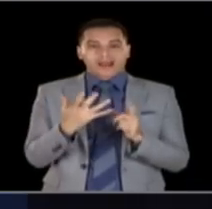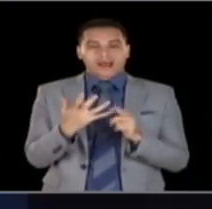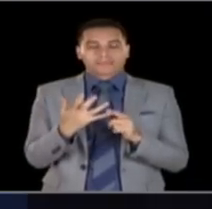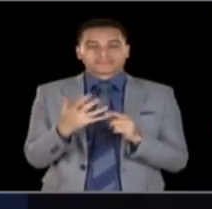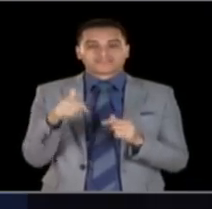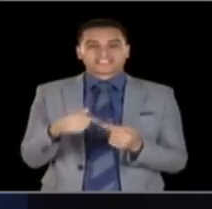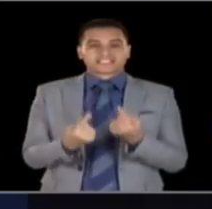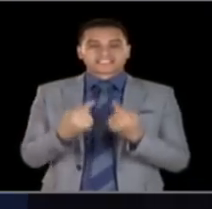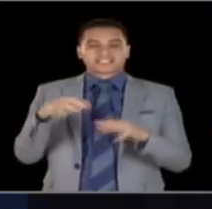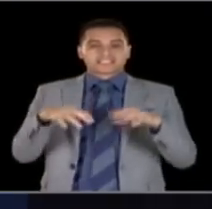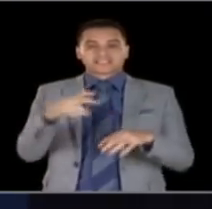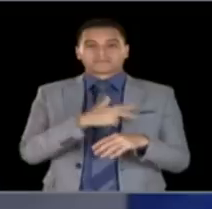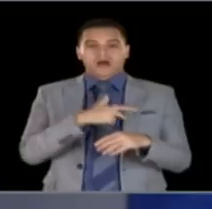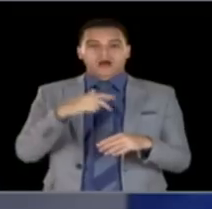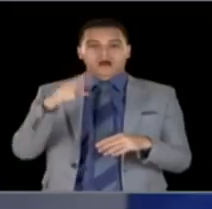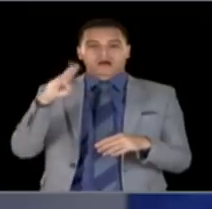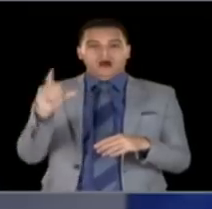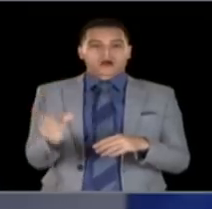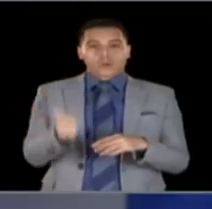قمران إحدى الدول العربية؟